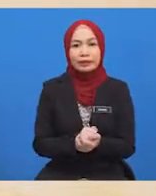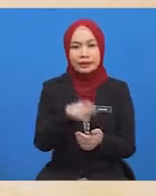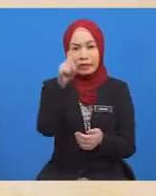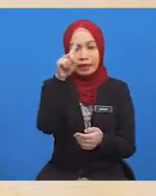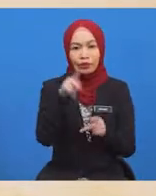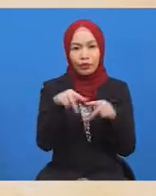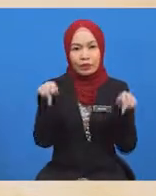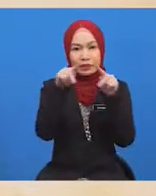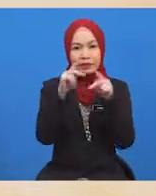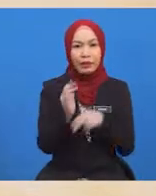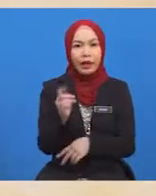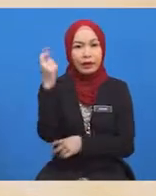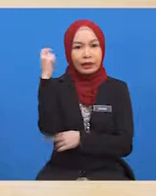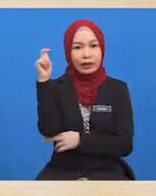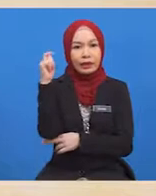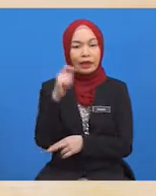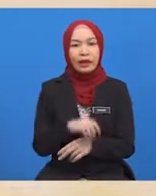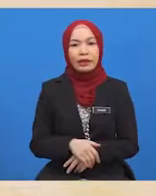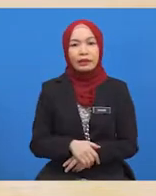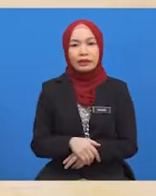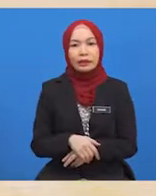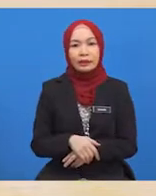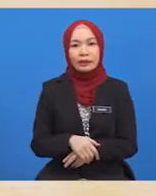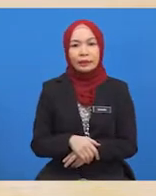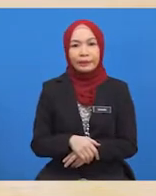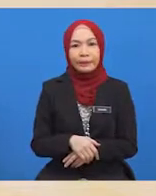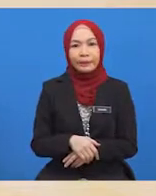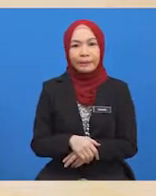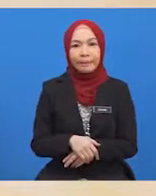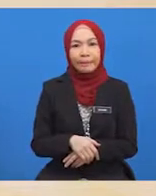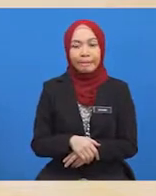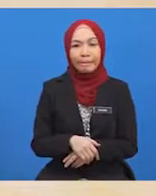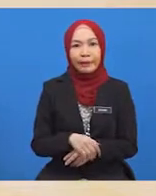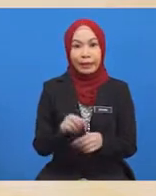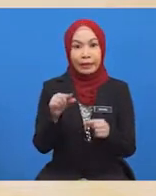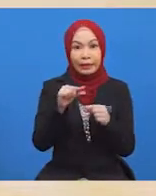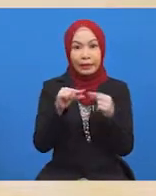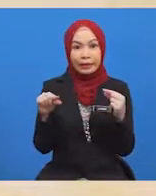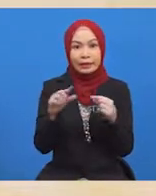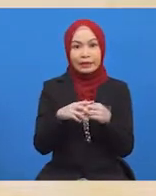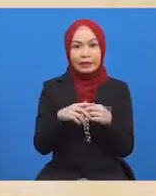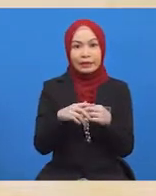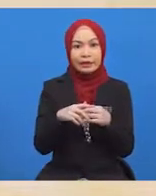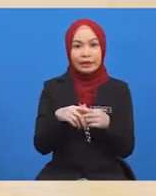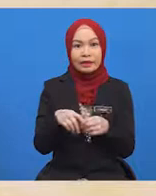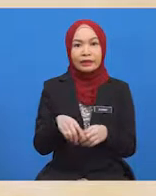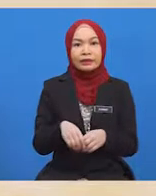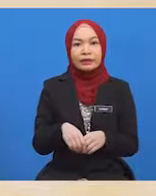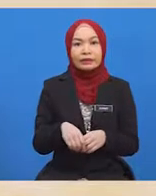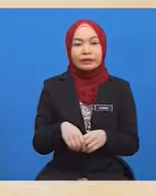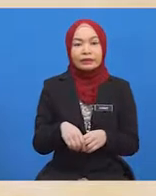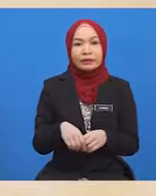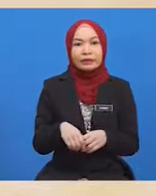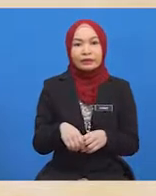B, C, D, E, F. Garis FG dan EH